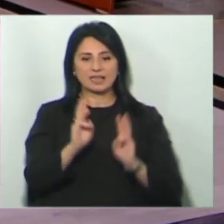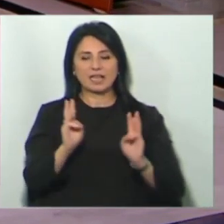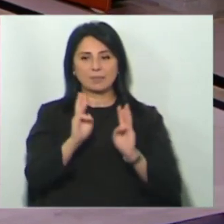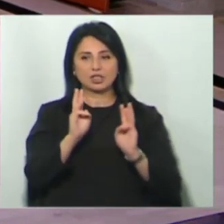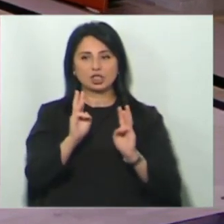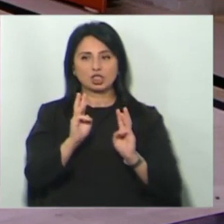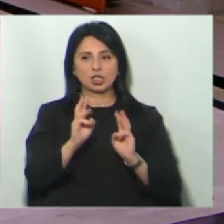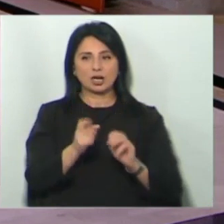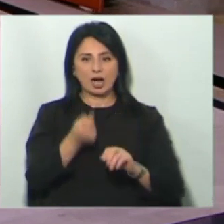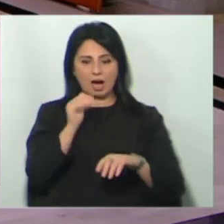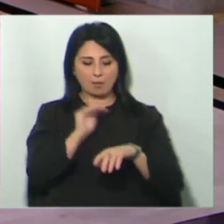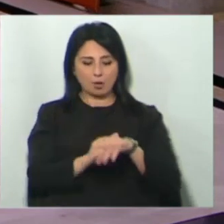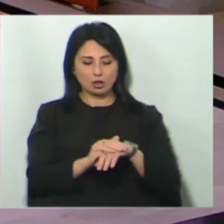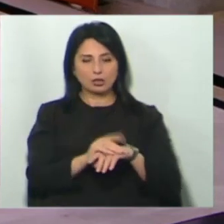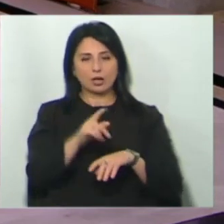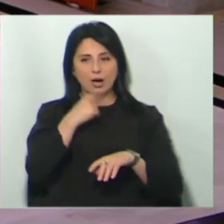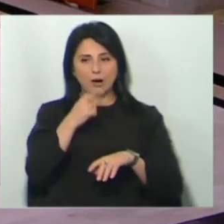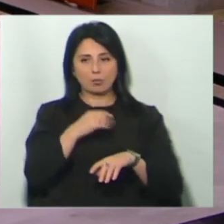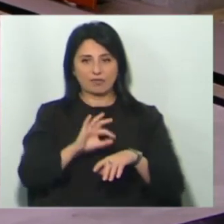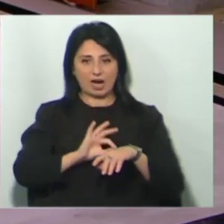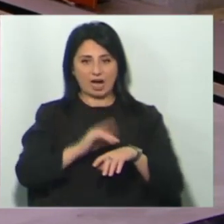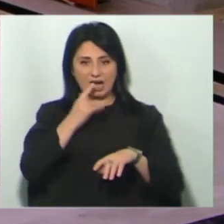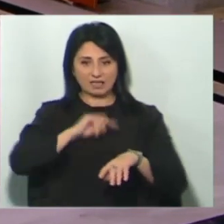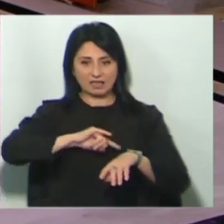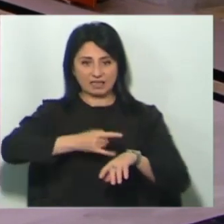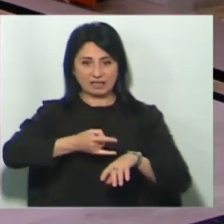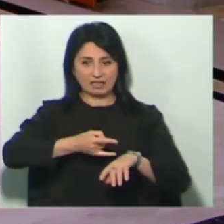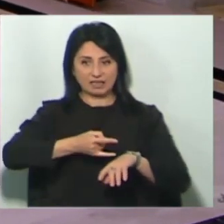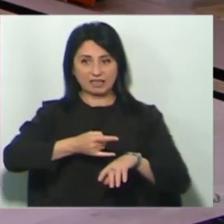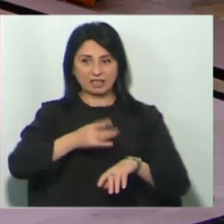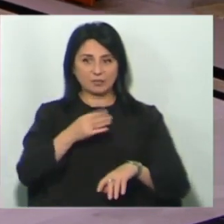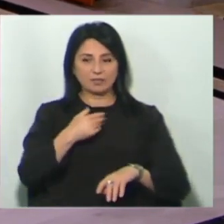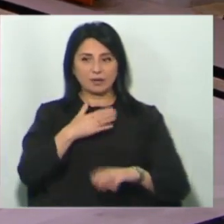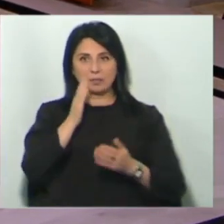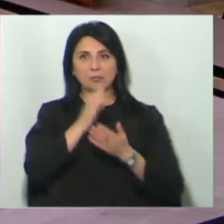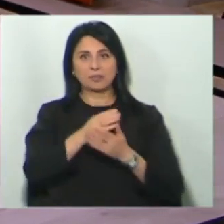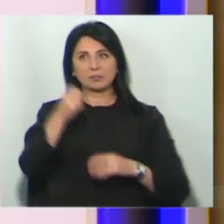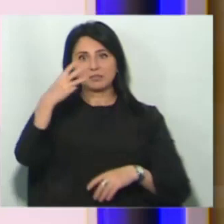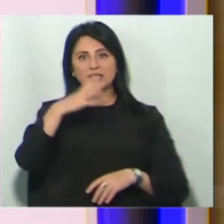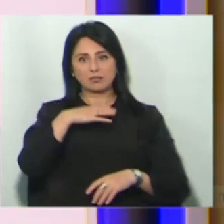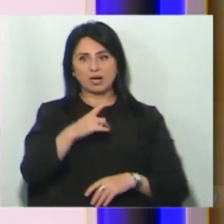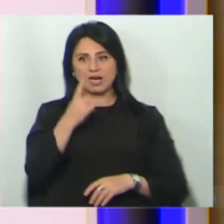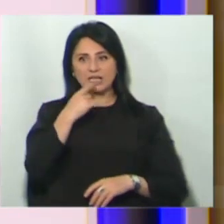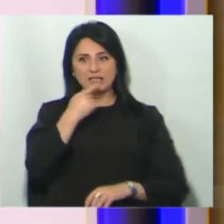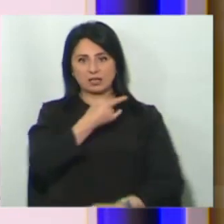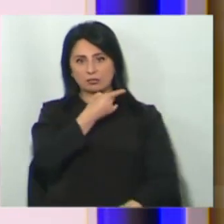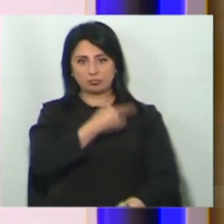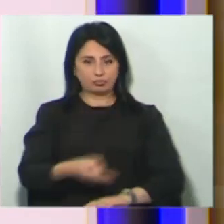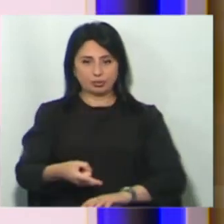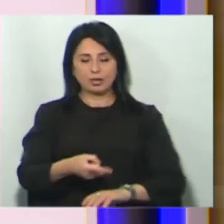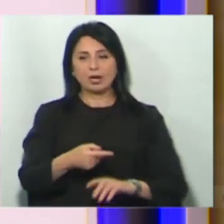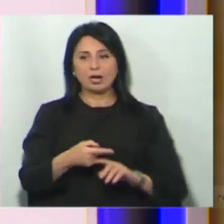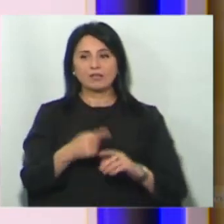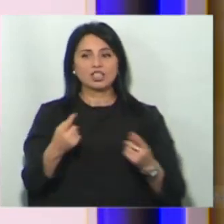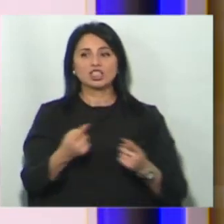დამწრობის ამოსაცნობად. Თქვენ ბრძანეთ, რომ კანი რომ გაწითლდა, აი მაგალითად, როდესაც მე პირდაპირ ზისხვების ქვეშ ვარ და მიწითლდება კანი და